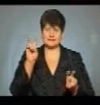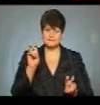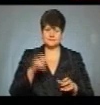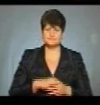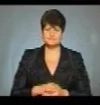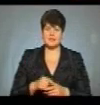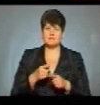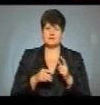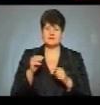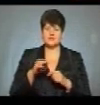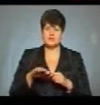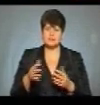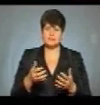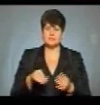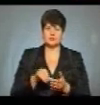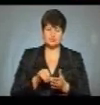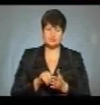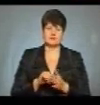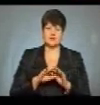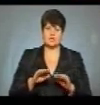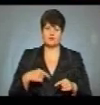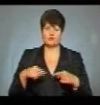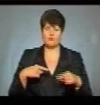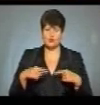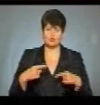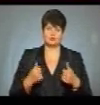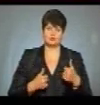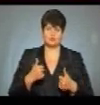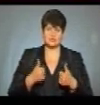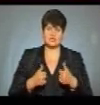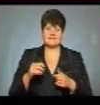Півтисячі дітей беруть участь у дитячому футбольному турнірі «Фестиваль чемпіонів».